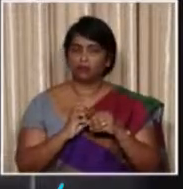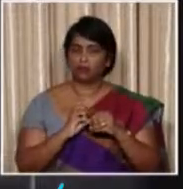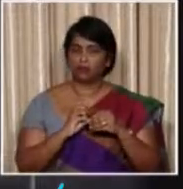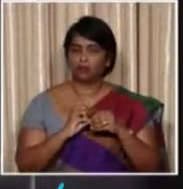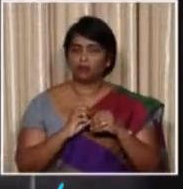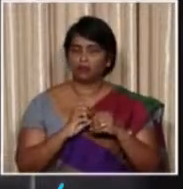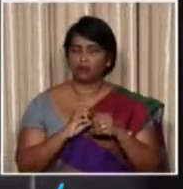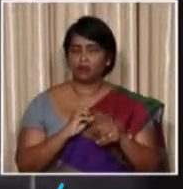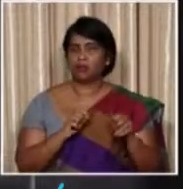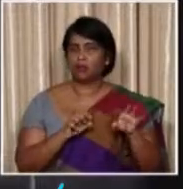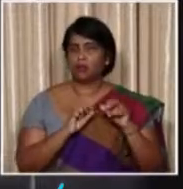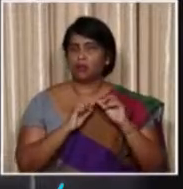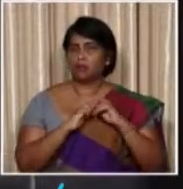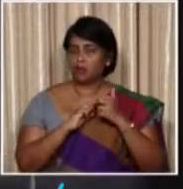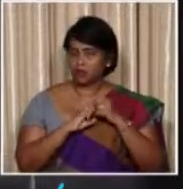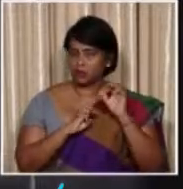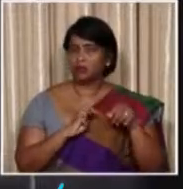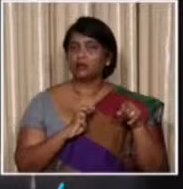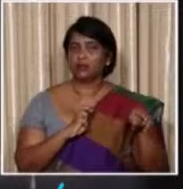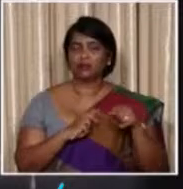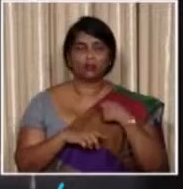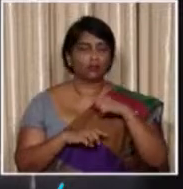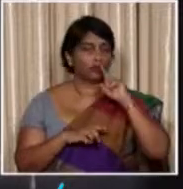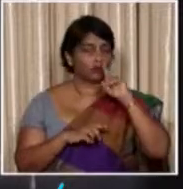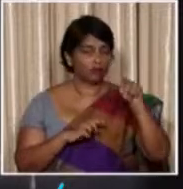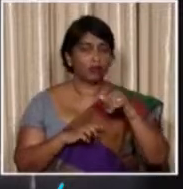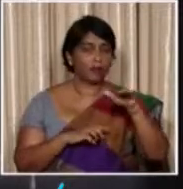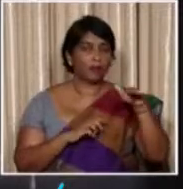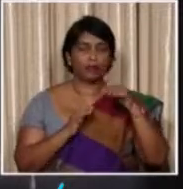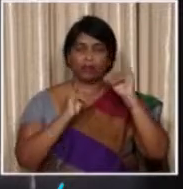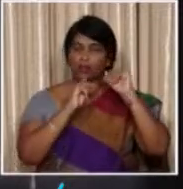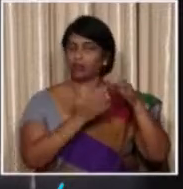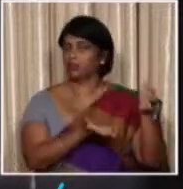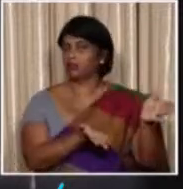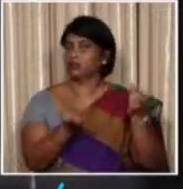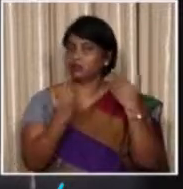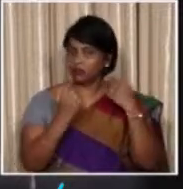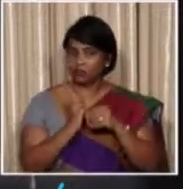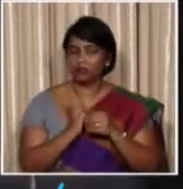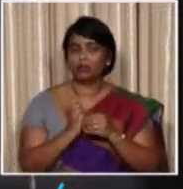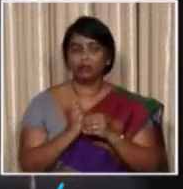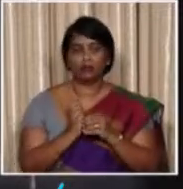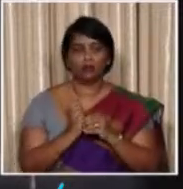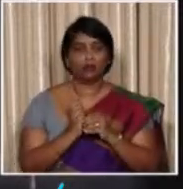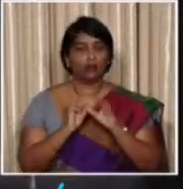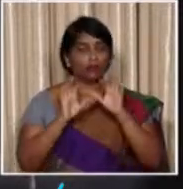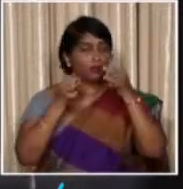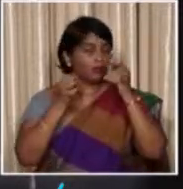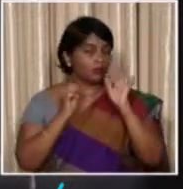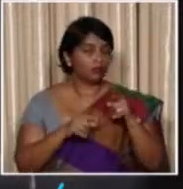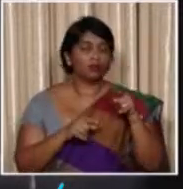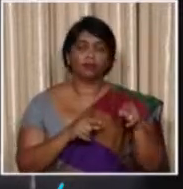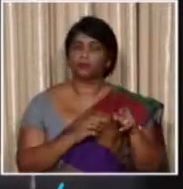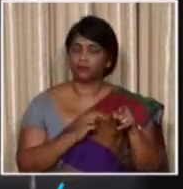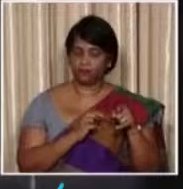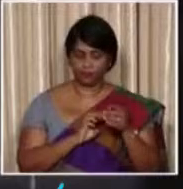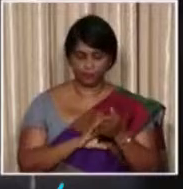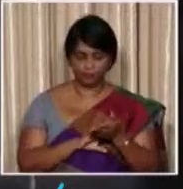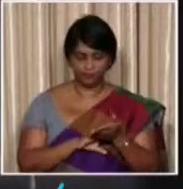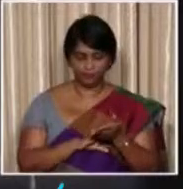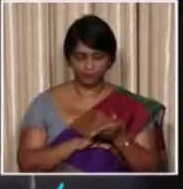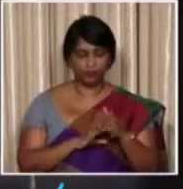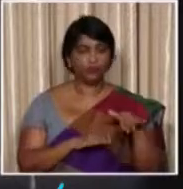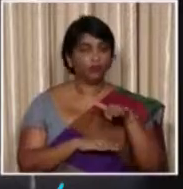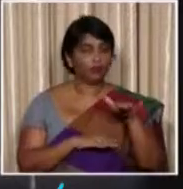යොමු වෙලා තියෙනවා. මේ වෙනකොට උඩ දැනුම් දීලා තියෙන ප්‍රදේශ අත්හැරලා යන්න කියලා. නමුත් නිසියාකාරව ඔවුන්ට